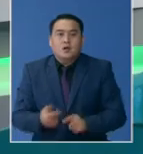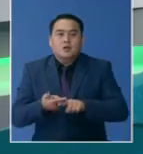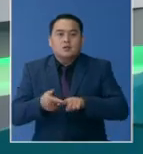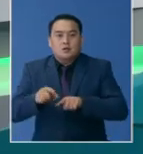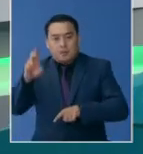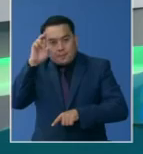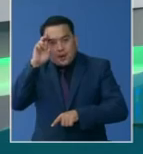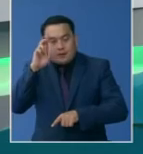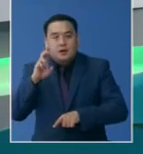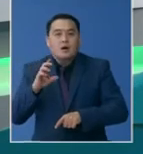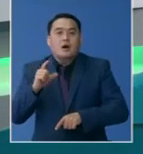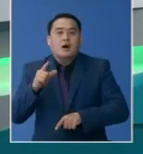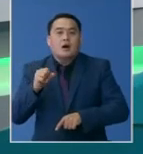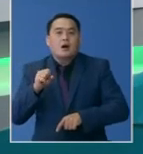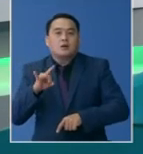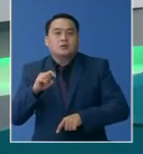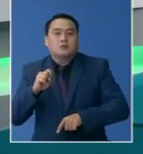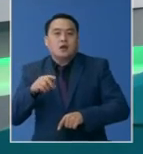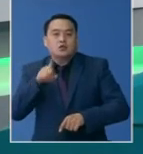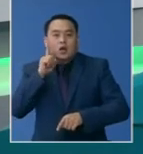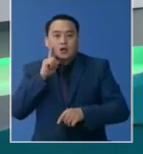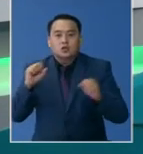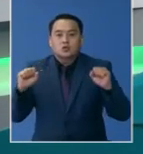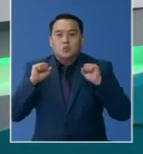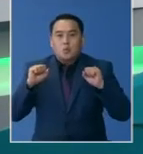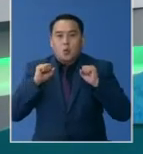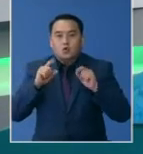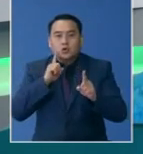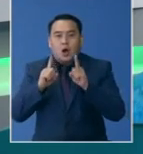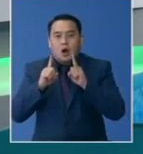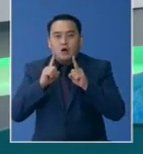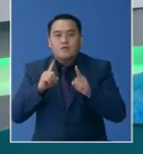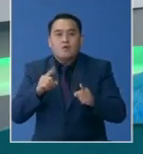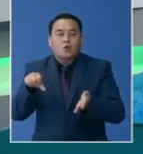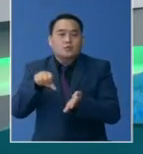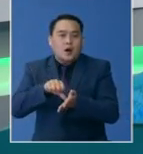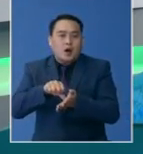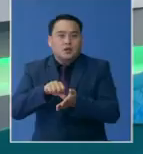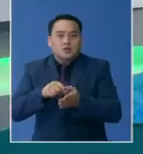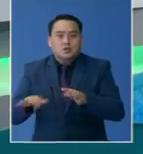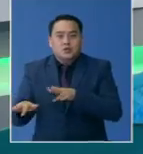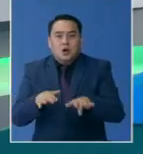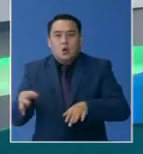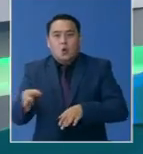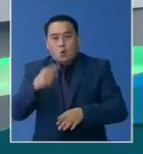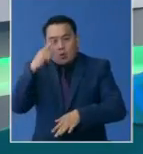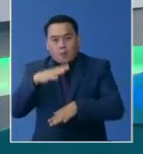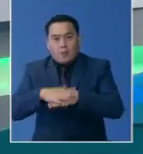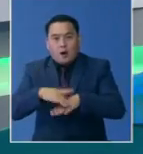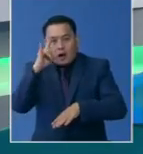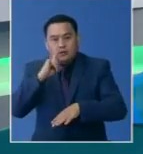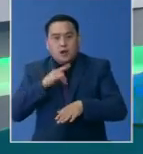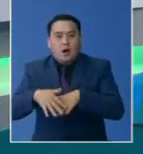Сондай-ақ мемлекеттік хатшы Гүлшара Әбдіхалықова жастар спорт сарайында өткен жастар форумына қатысты. Шарада облыс әкімі Амандық